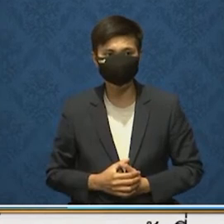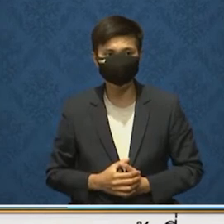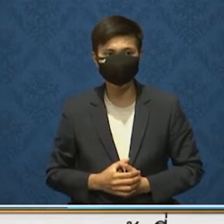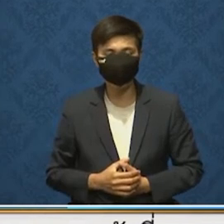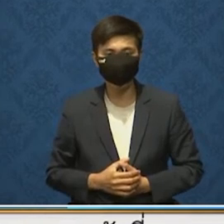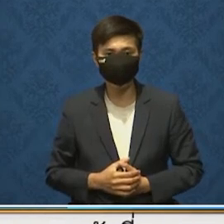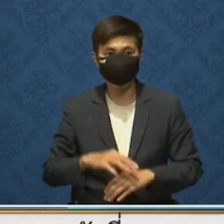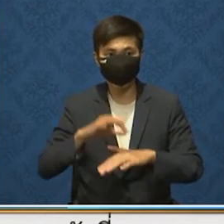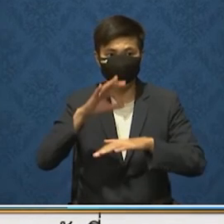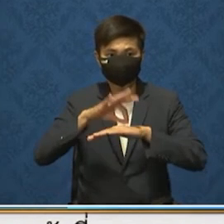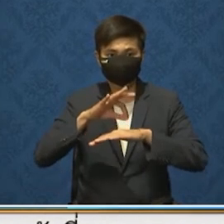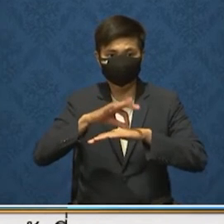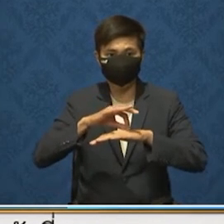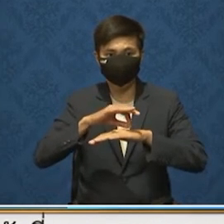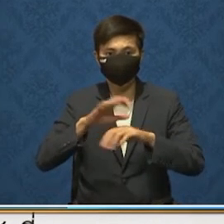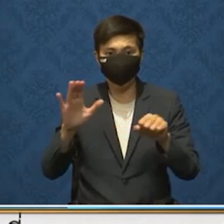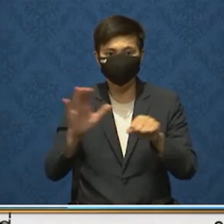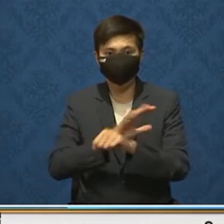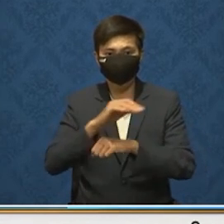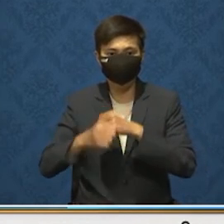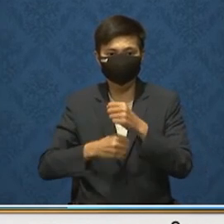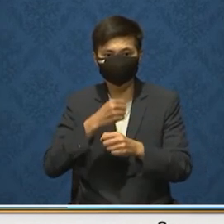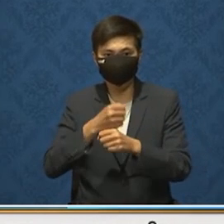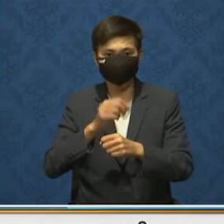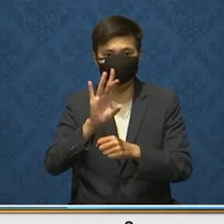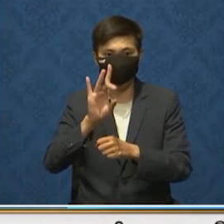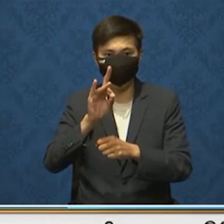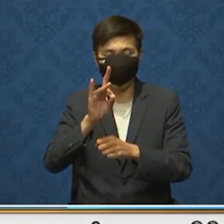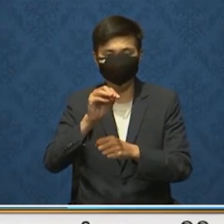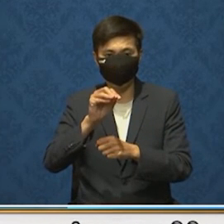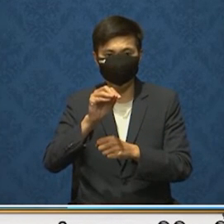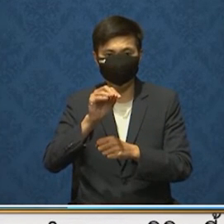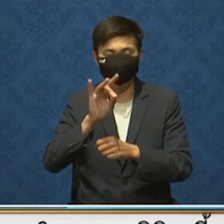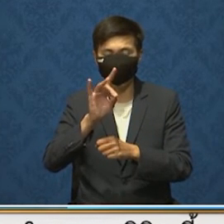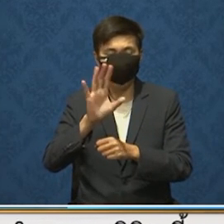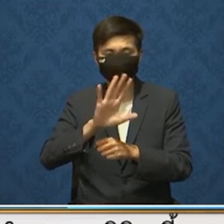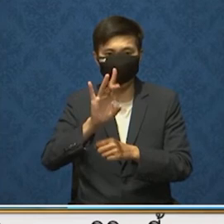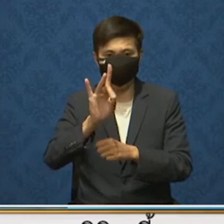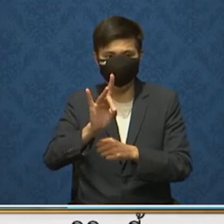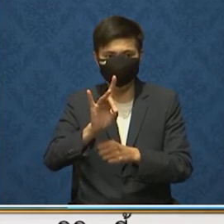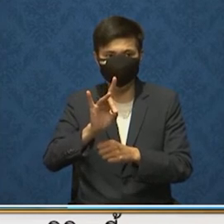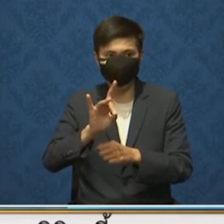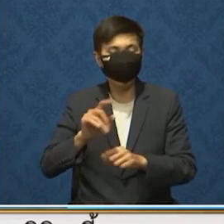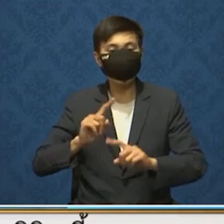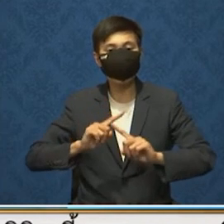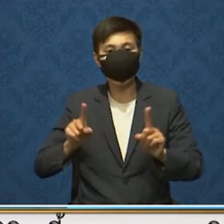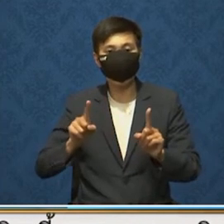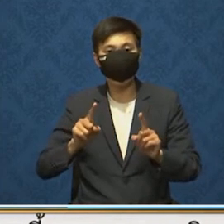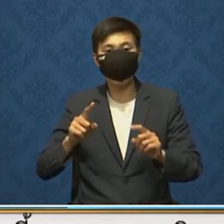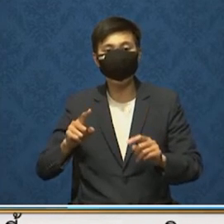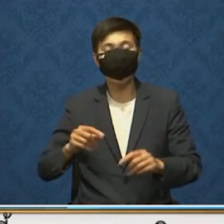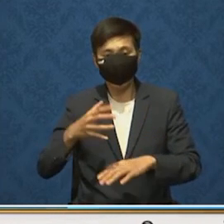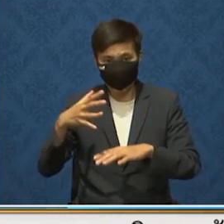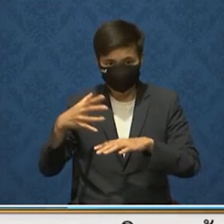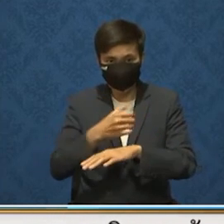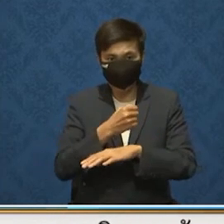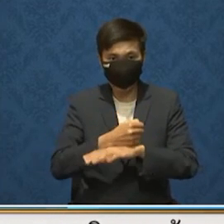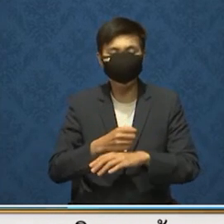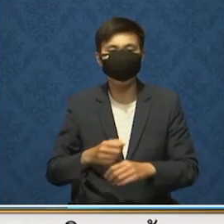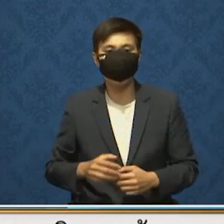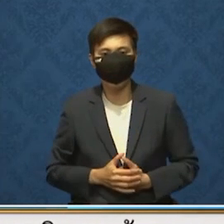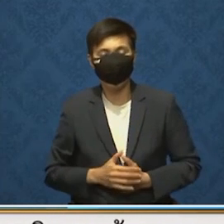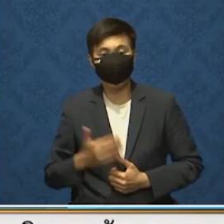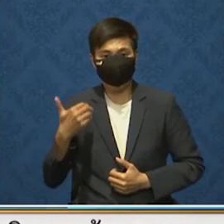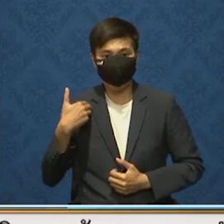ซึ่งตำลงตำแหน่งมา 8 ปีแล้ว8 ปีแล้วแตยไมเลกเลนกัเมอง ยจะเล่นต่อนะครับ ก็ถูกมอปืน